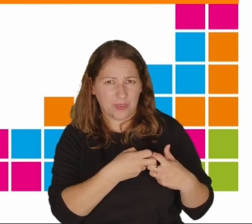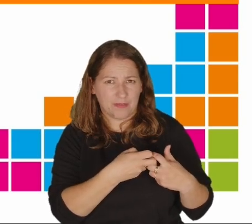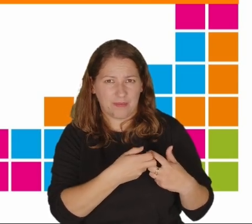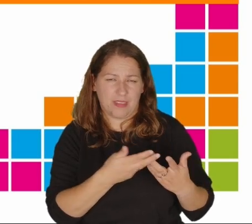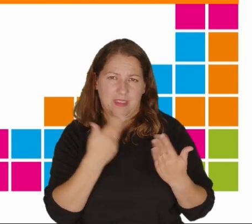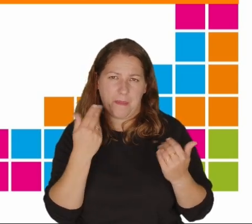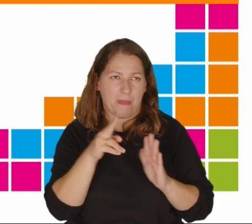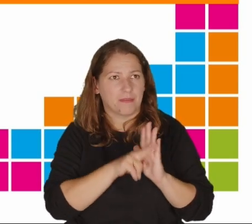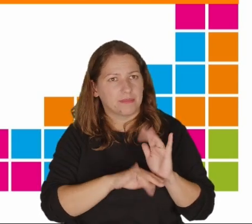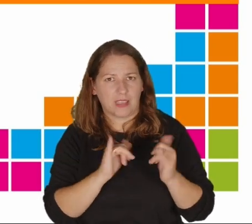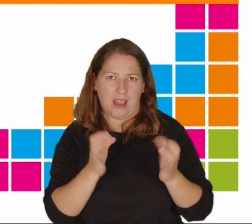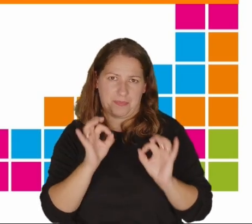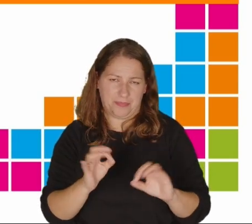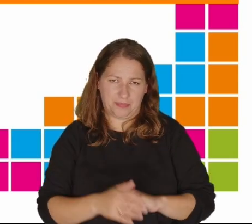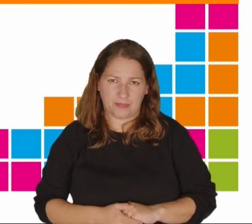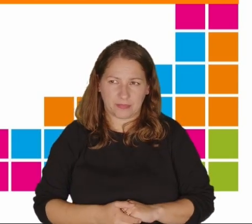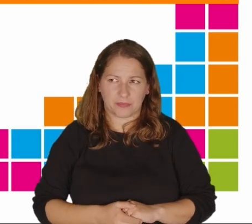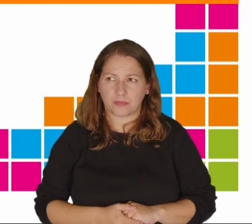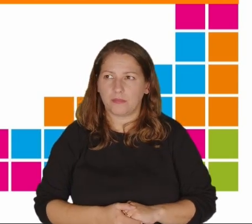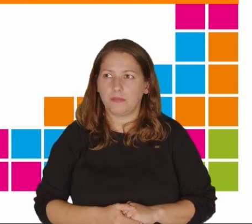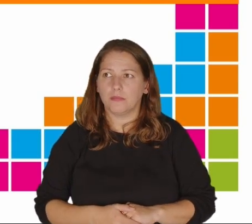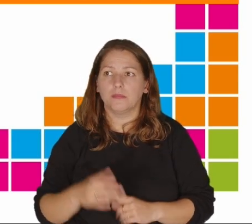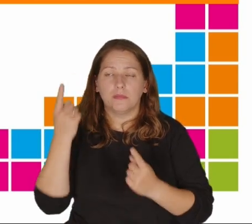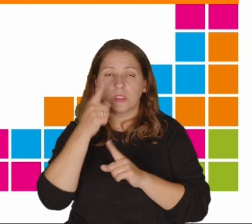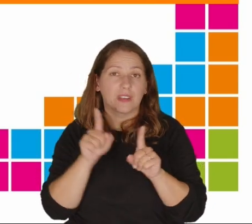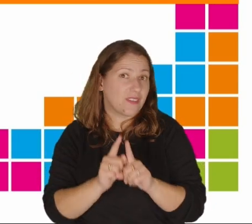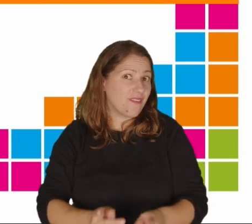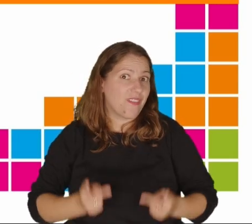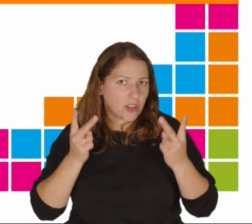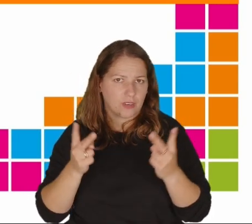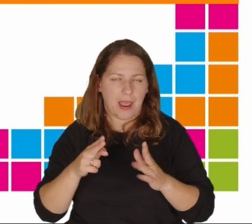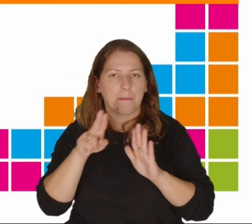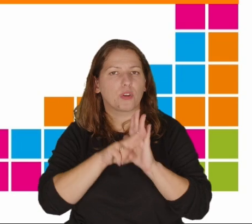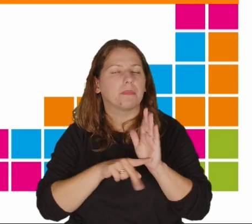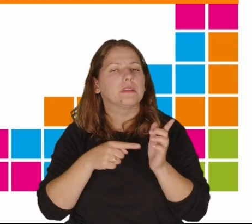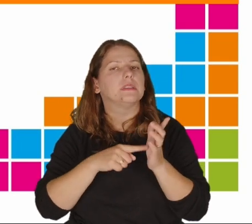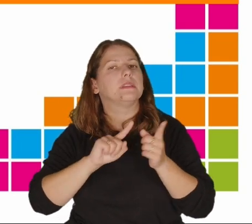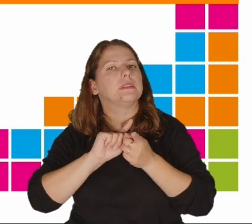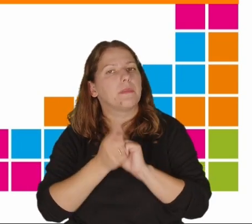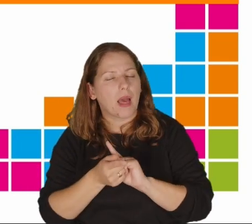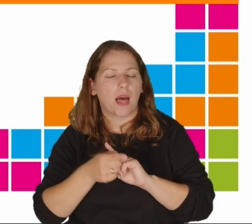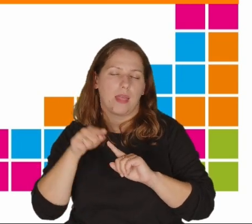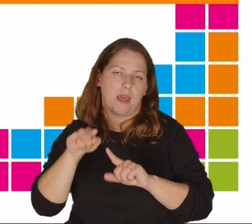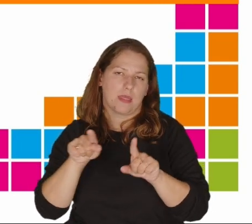nie ma. No i też myślę ważna rzecz, która się zmienia w przepisach i która pokazuje